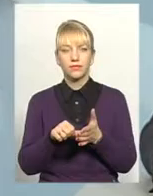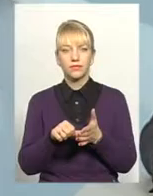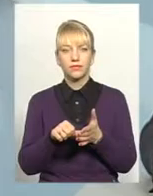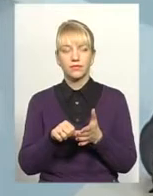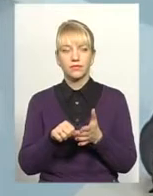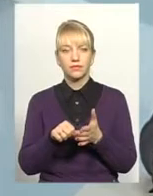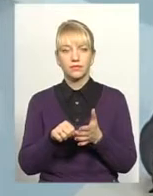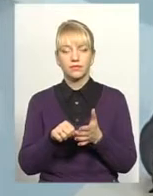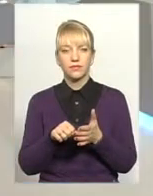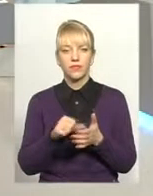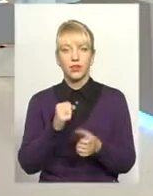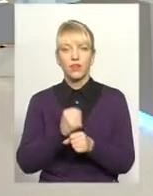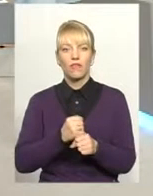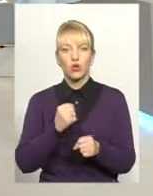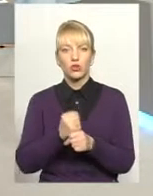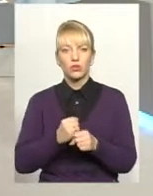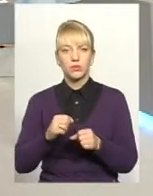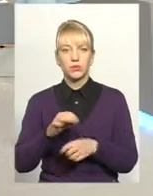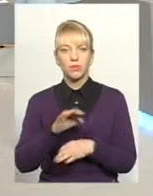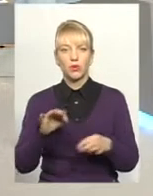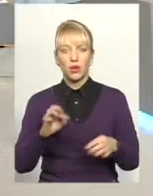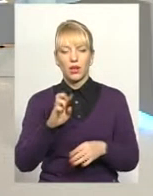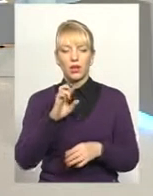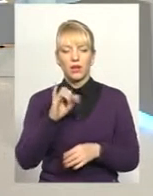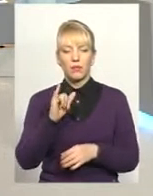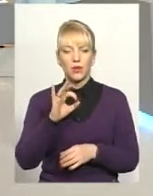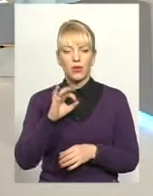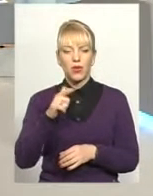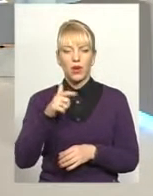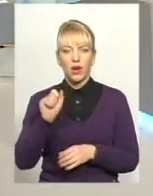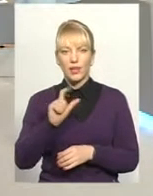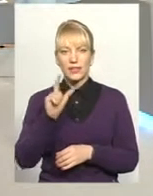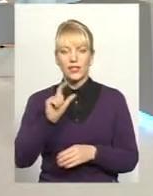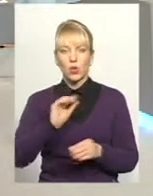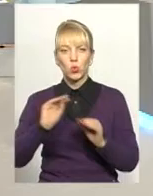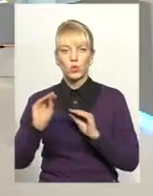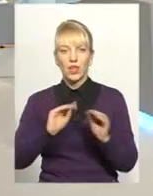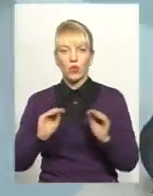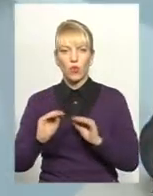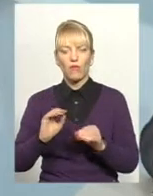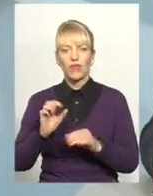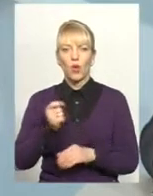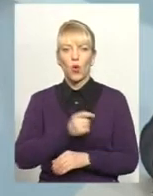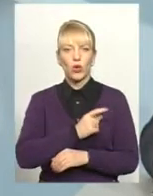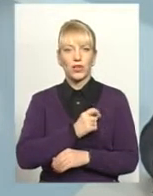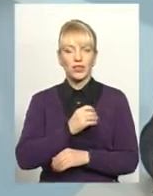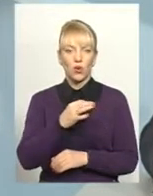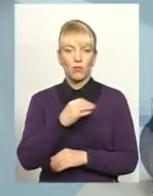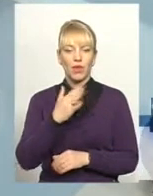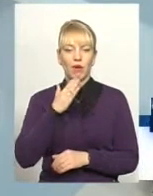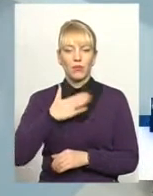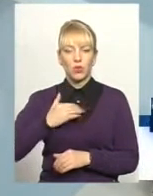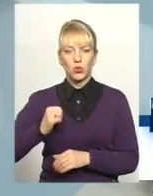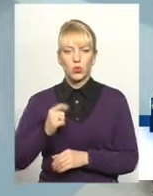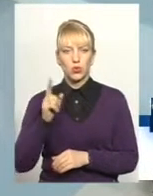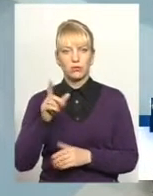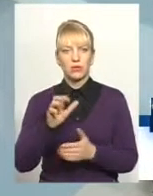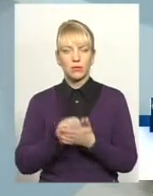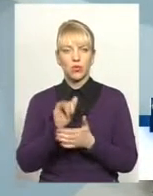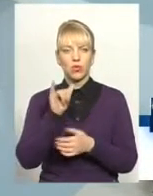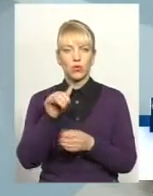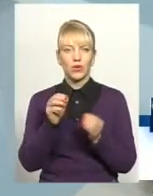скажімо, в розробці проєкту біогазової установки в Одеській області. Там мій друг займається, у нього 10 тисяч гектарів